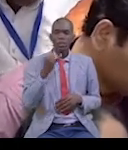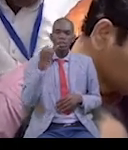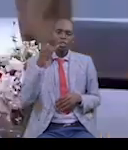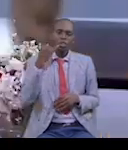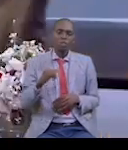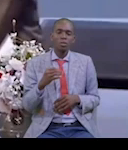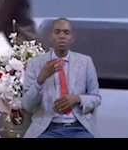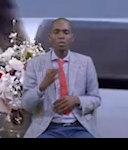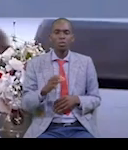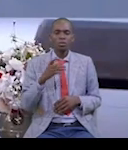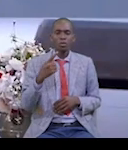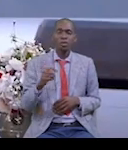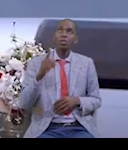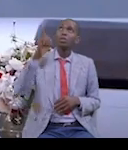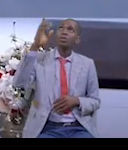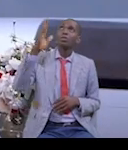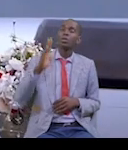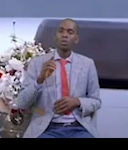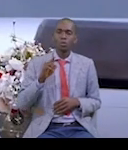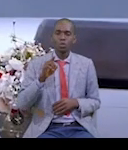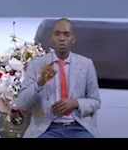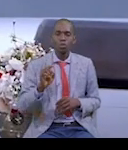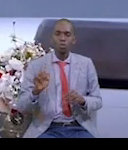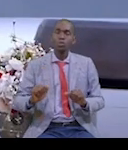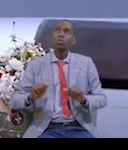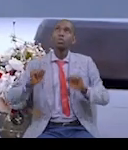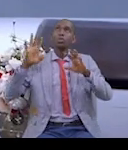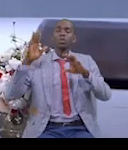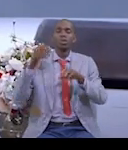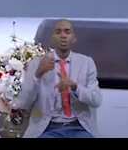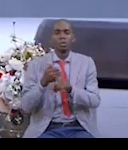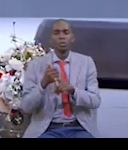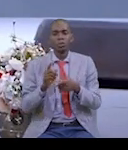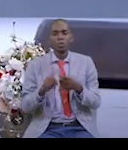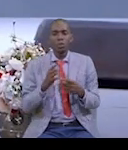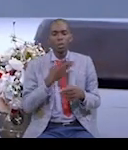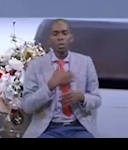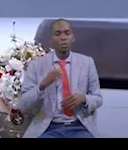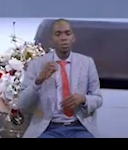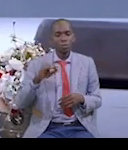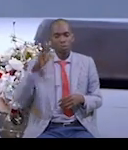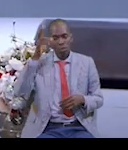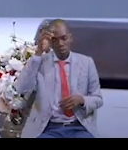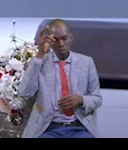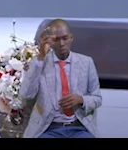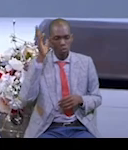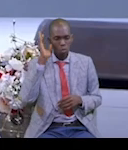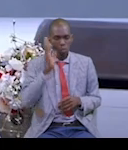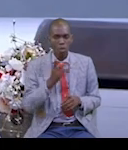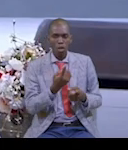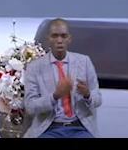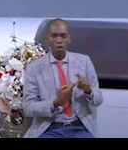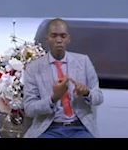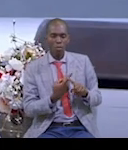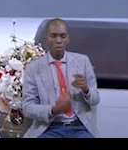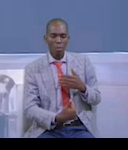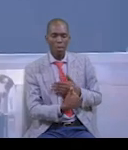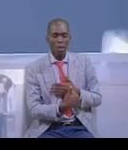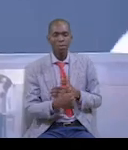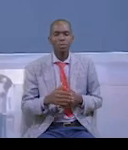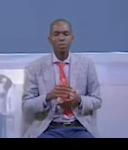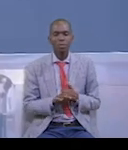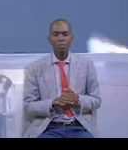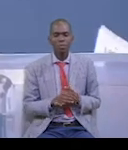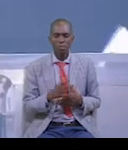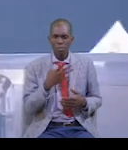దేవునికి లోబడ్డారో అందును బట్టి అపవాది అసూయ కలిగి ఉన్నాడు. And so the devil was sneaking. కనుక అపవాది తొంగి చూస్తున్నాడు. And